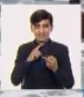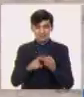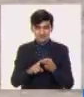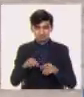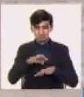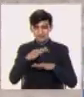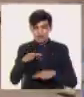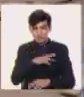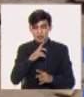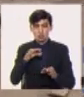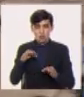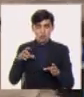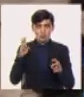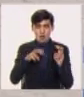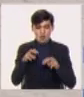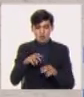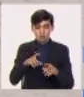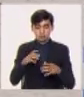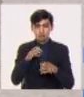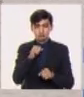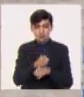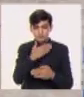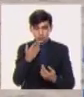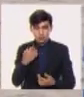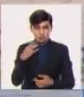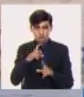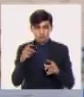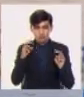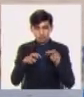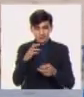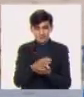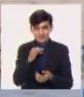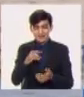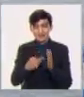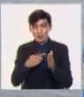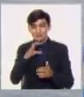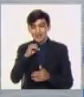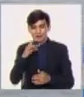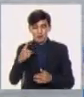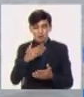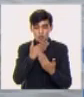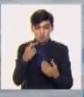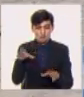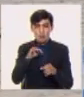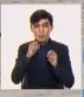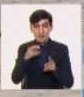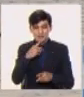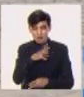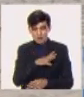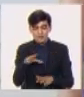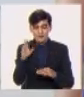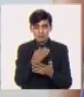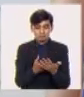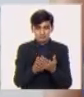де жағажайға келушілердің қатары тыйылар емес. Мамандар санитарлық талаптар сақталмаған жағажайға бару қауіпті деп, демалушыларға